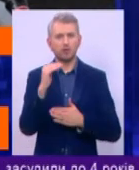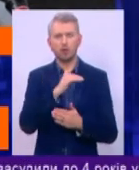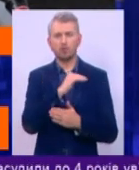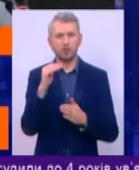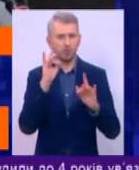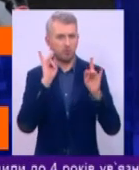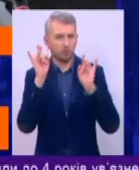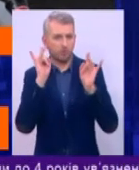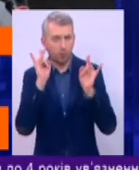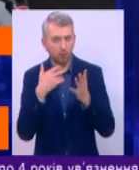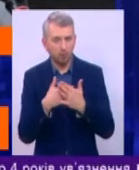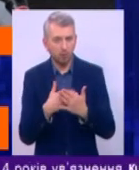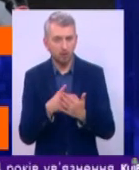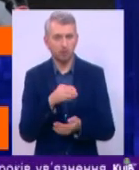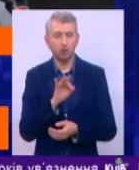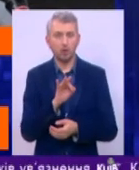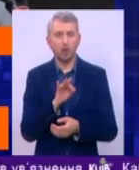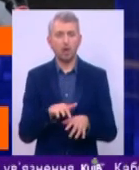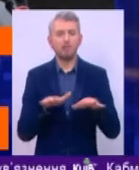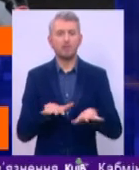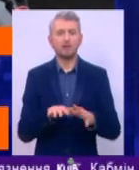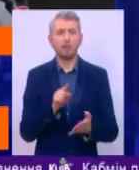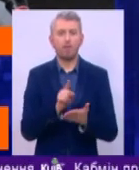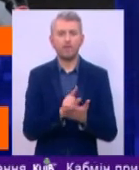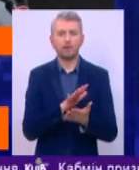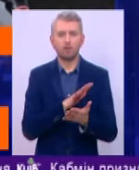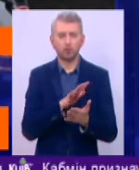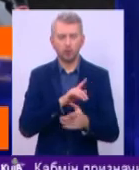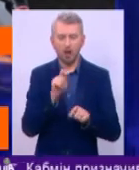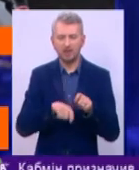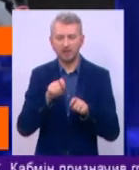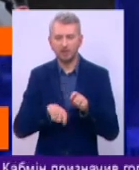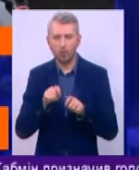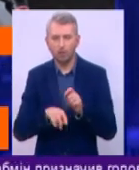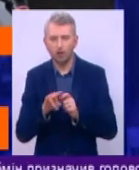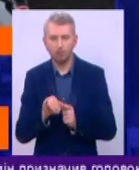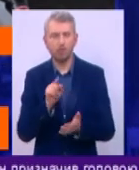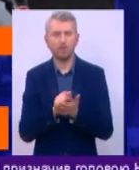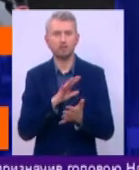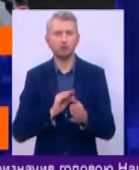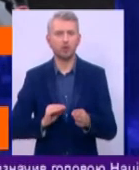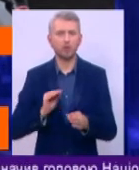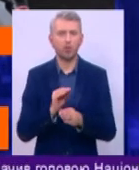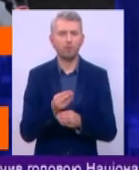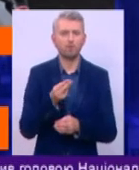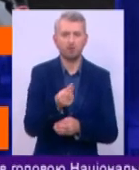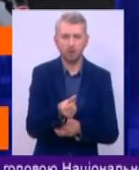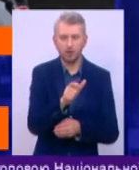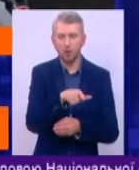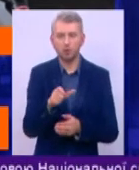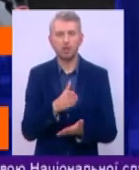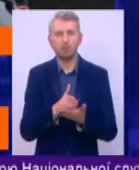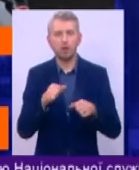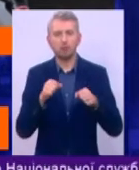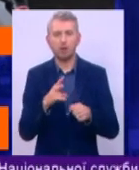звуку, наприклад, то місця повинні бути атестовані, повинні бути додаткові виплати. Люди мають право